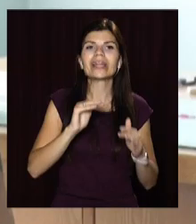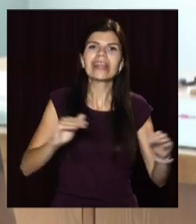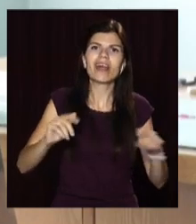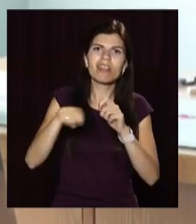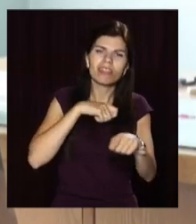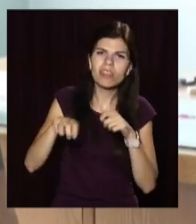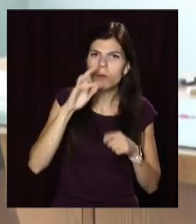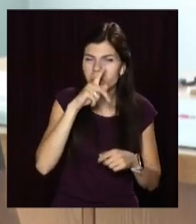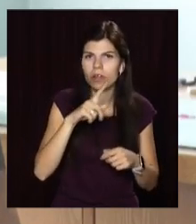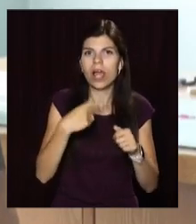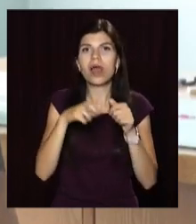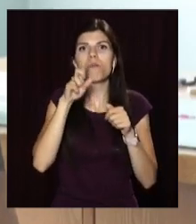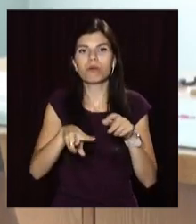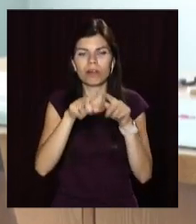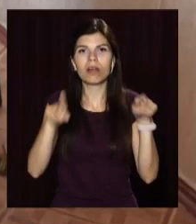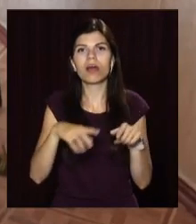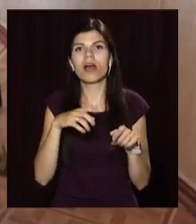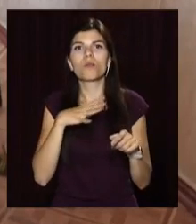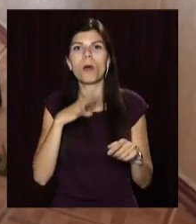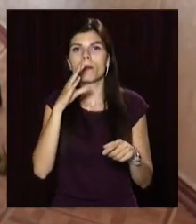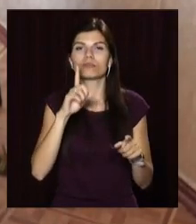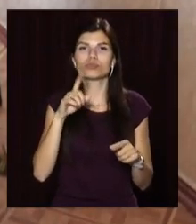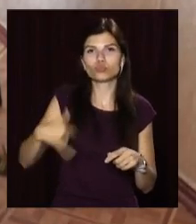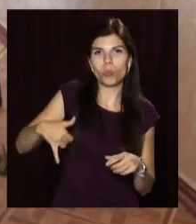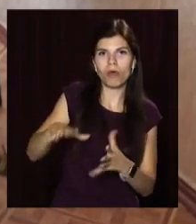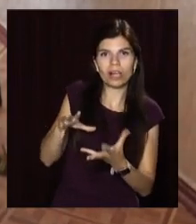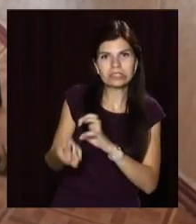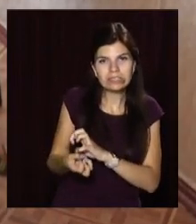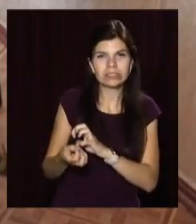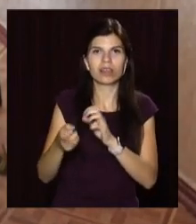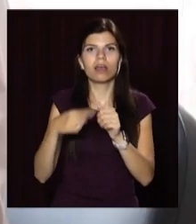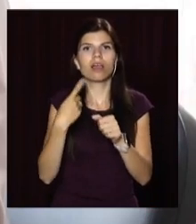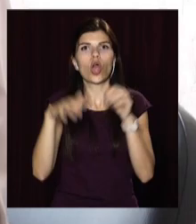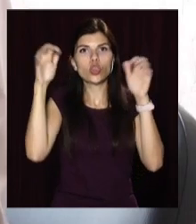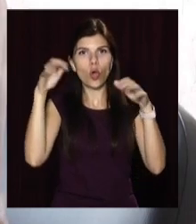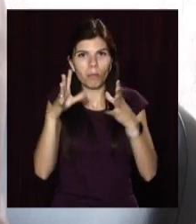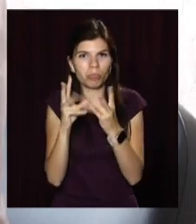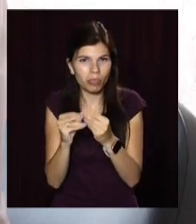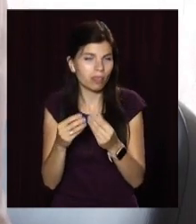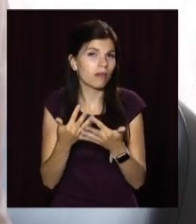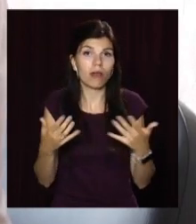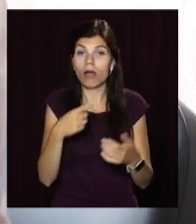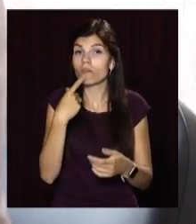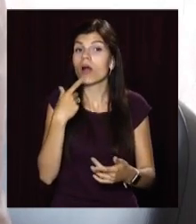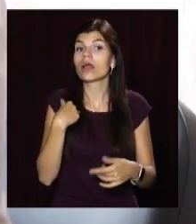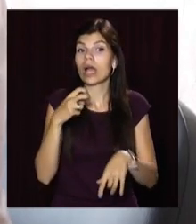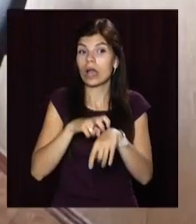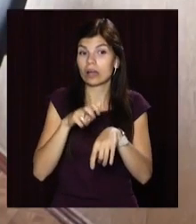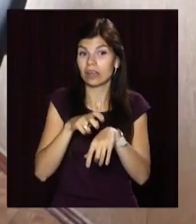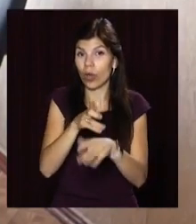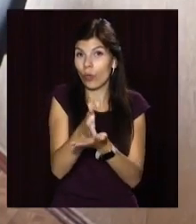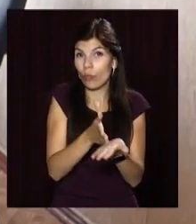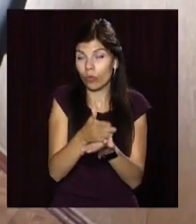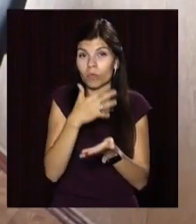Сумних історій з папірцями лікарняними безліч, говорить сімейна лікарка Олена Мельникова. Понад десятиліття вона лікарює у Кам'янському.